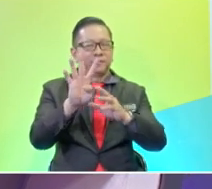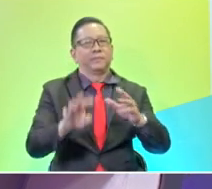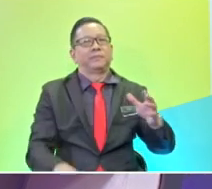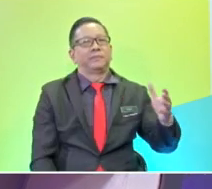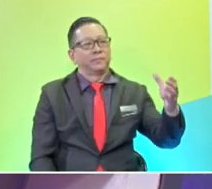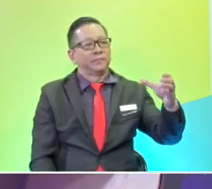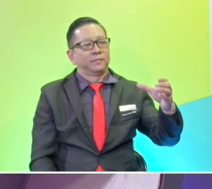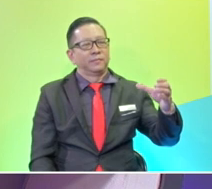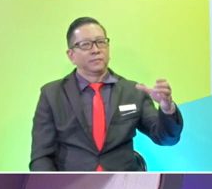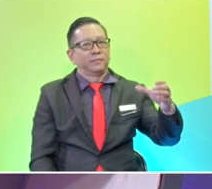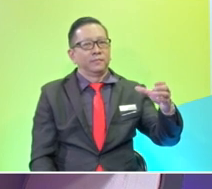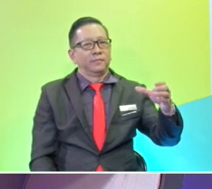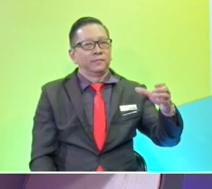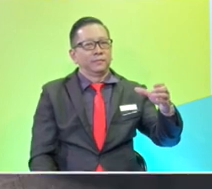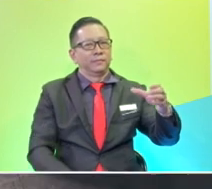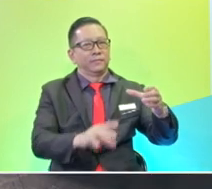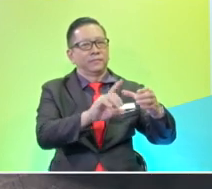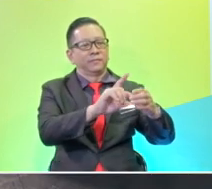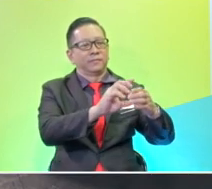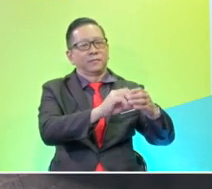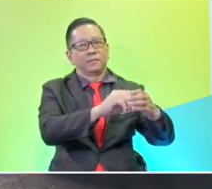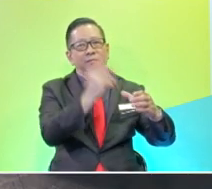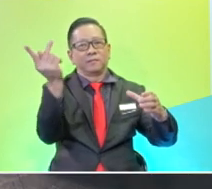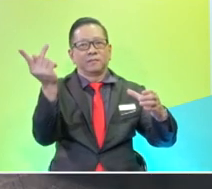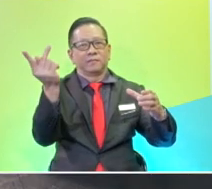jadi boleh tak keluarkan empat